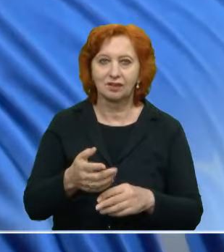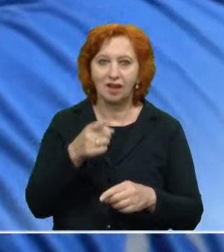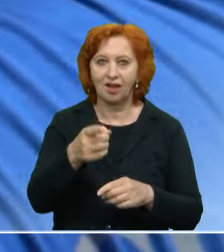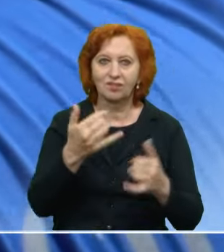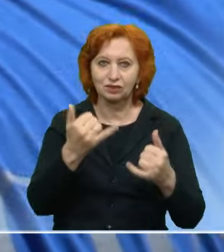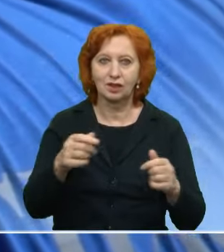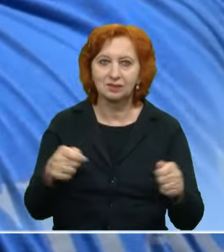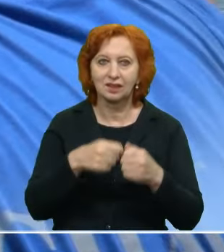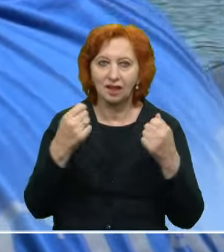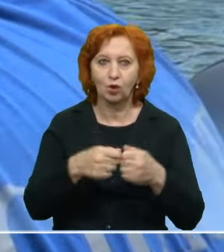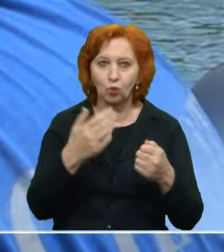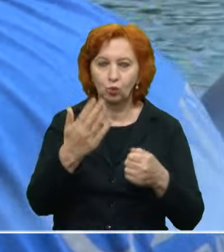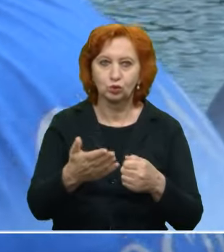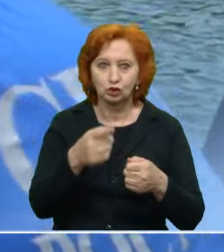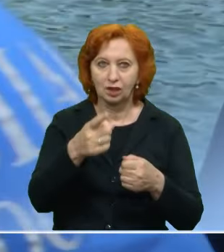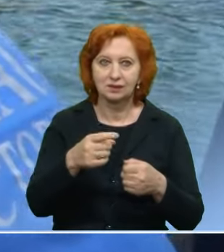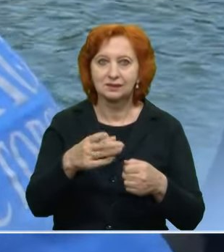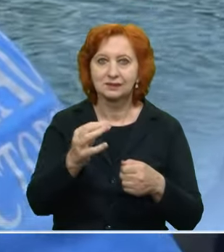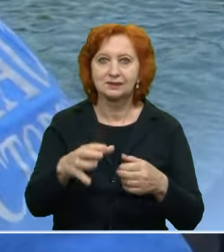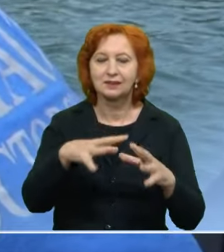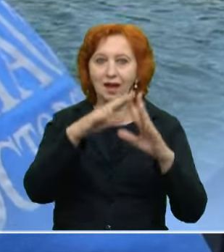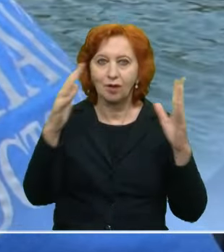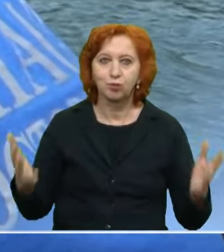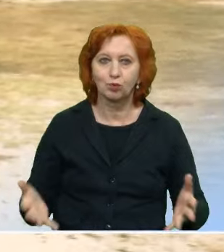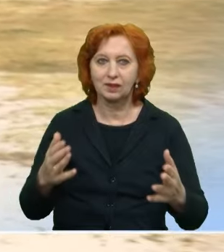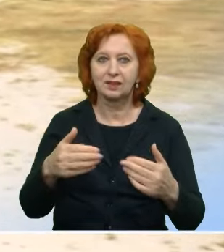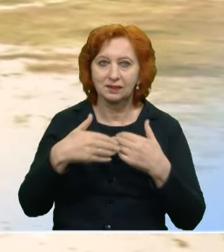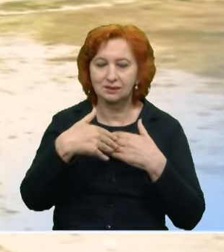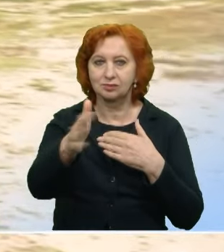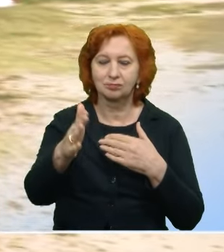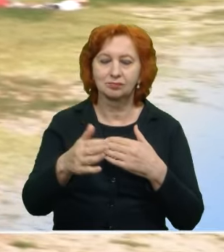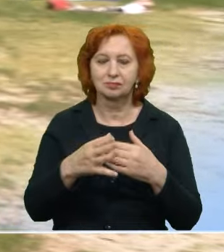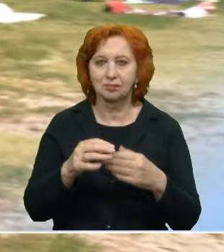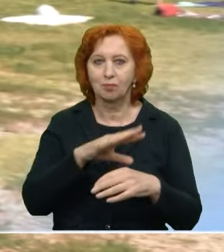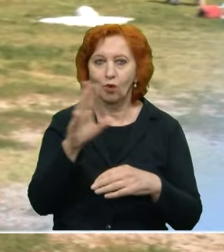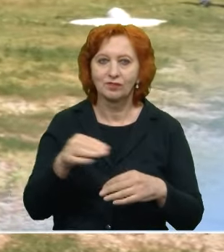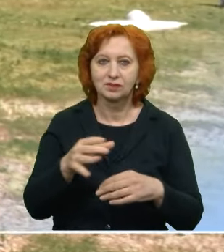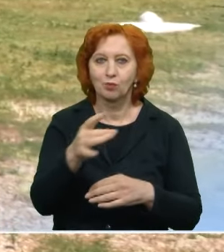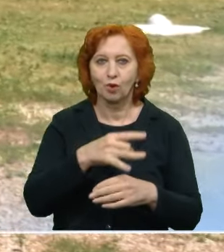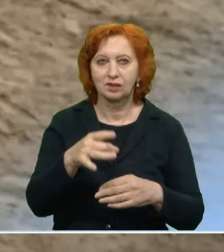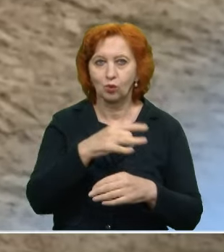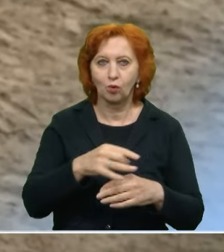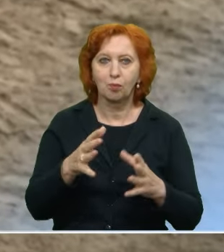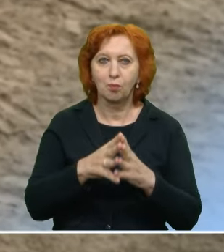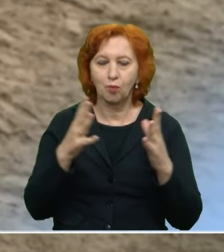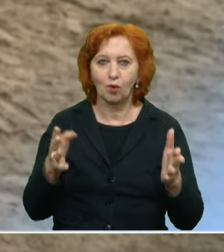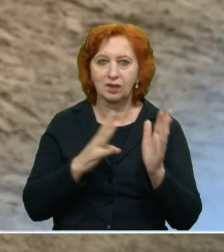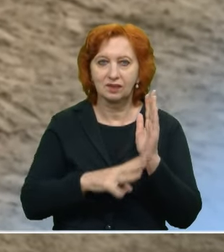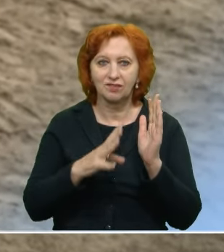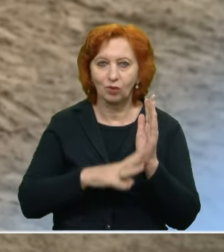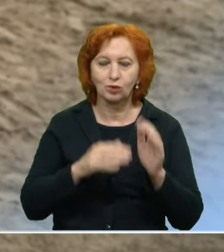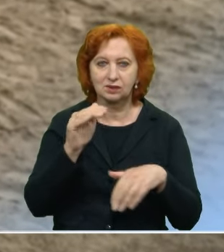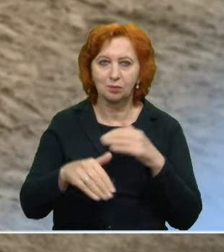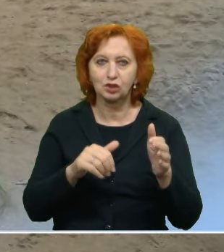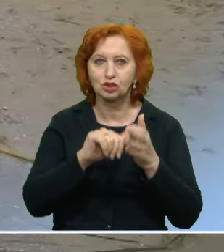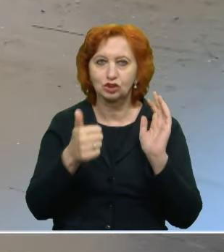сейчас нарушаете. Заплыли за буйки и плывете на судовой ход. По всему региону сейчас работает более 90 пляжей,